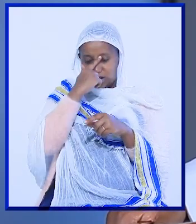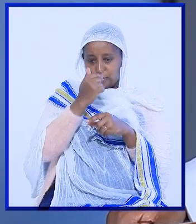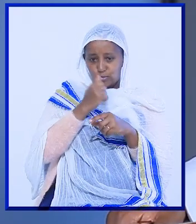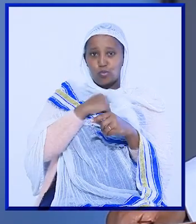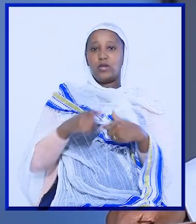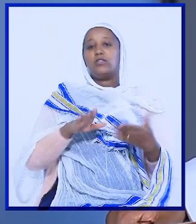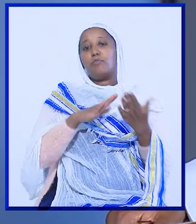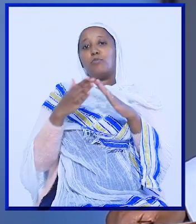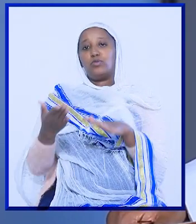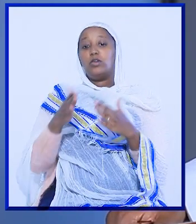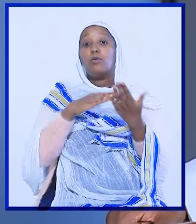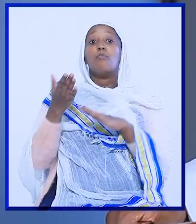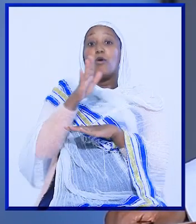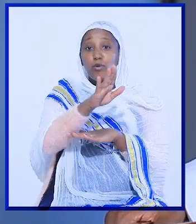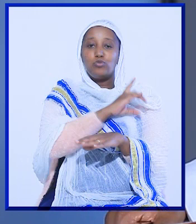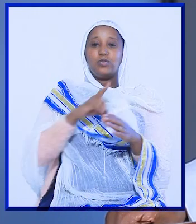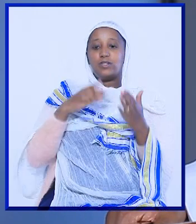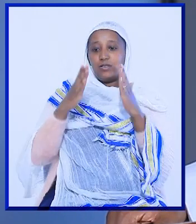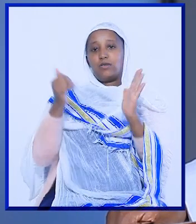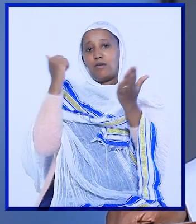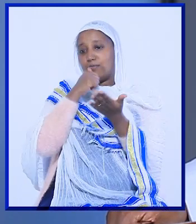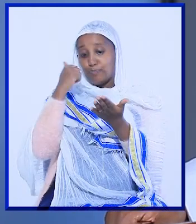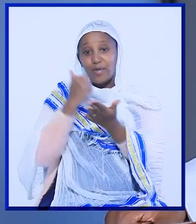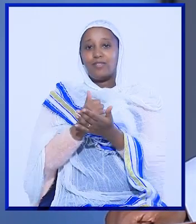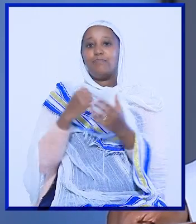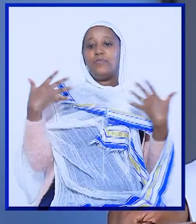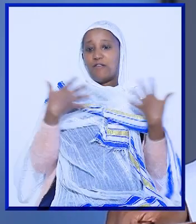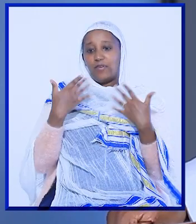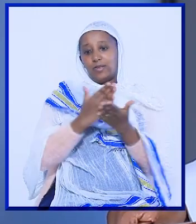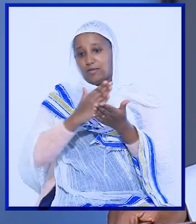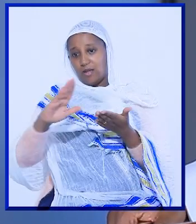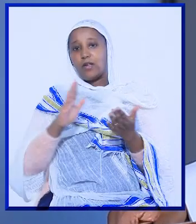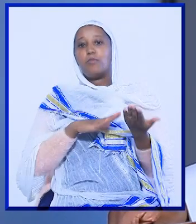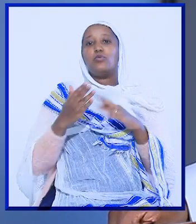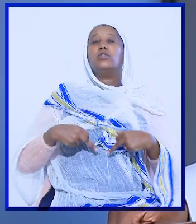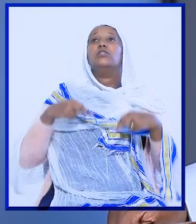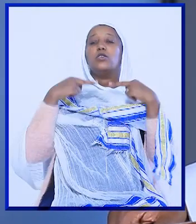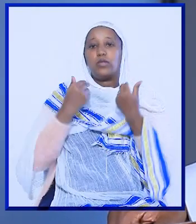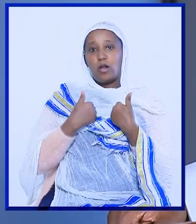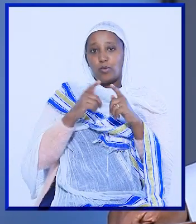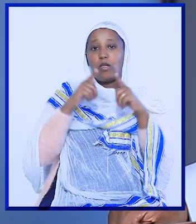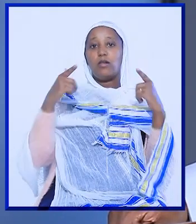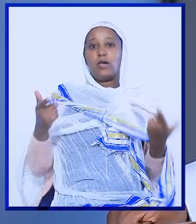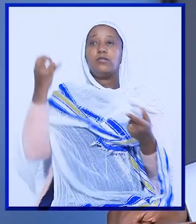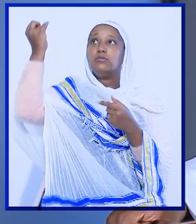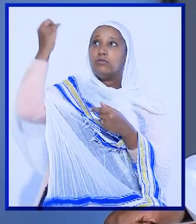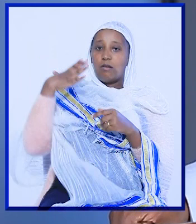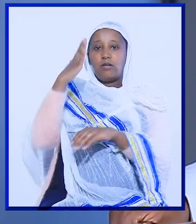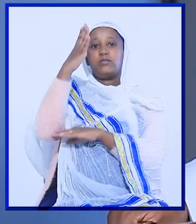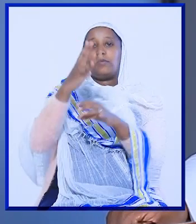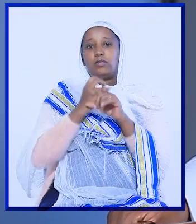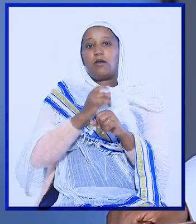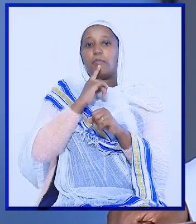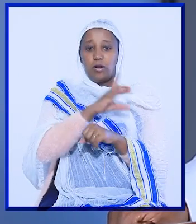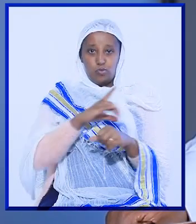አይደለም። ሃይማኖቱን አምኖ ታምኖለት የሚሞትለት በሞቱ ክርስትናውን የሚያትም ፍርሃትን ያራቀ የሚሞትለት ሕይወት ያለው